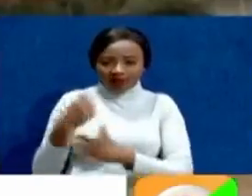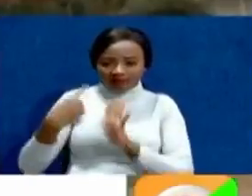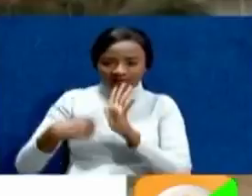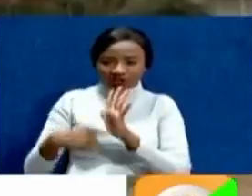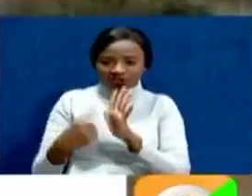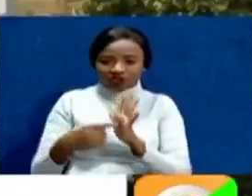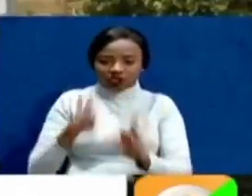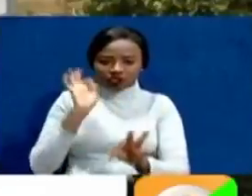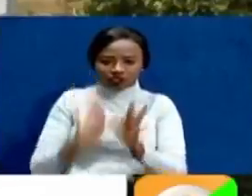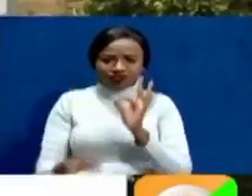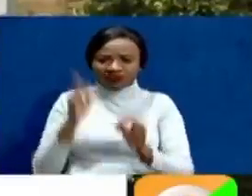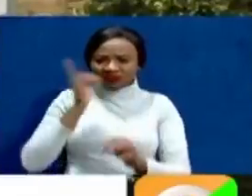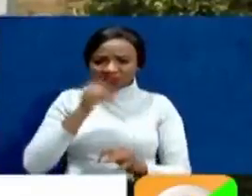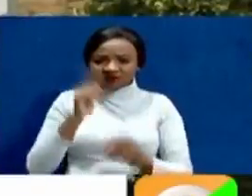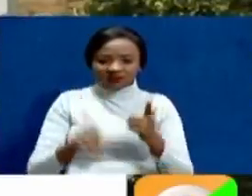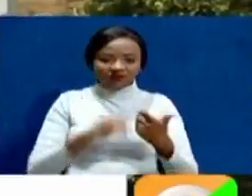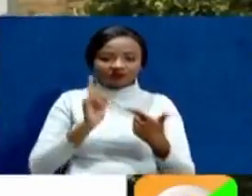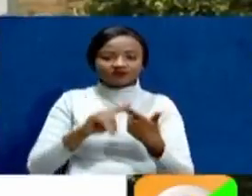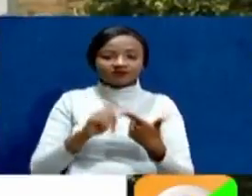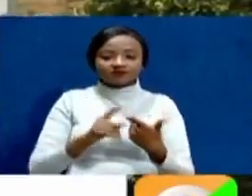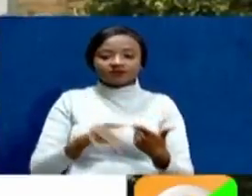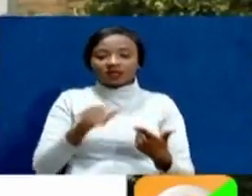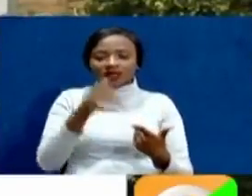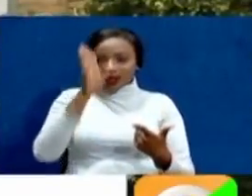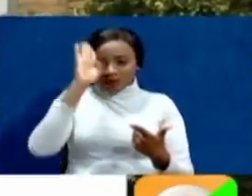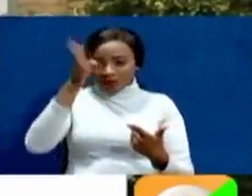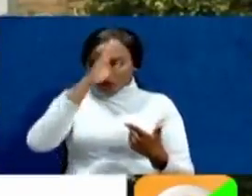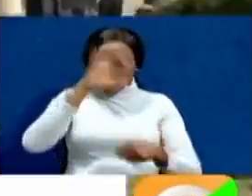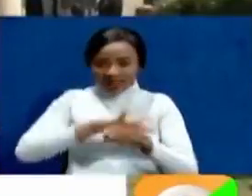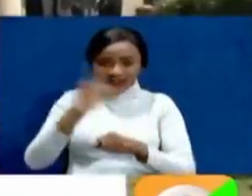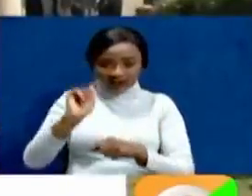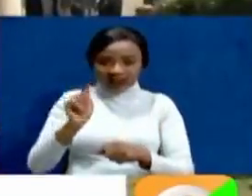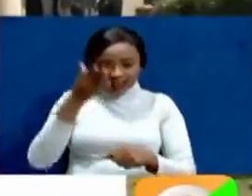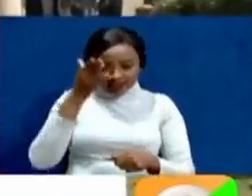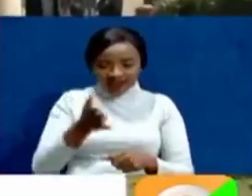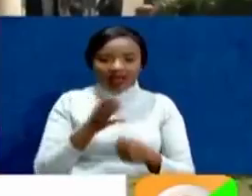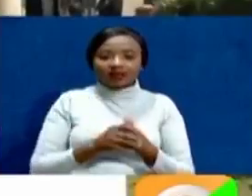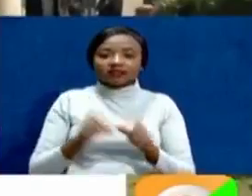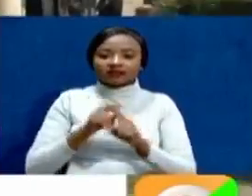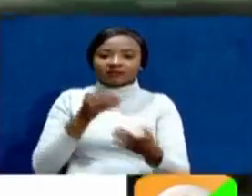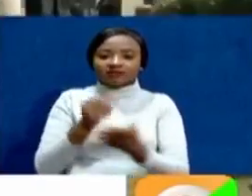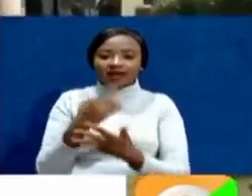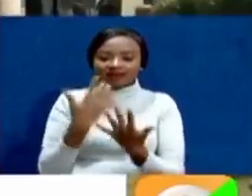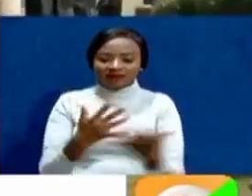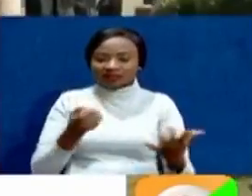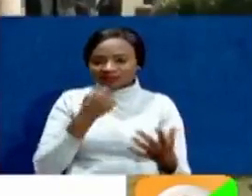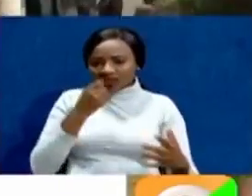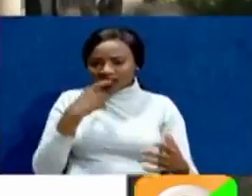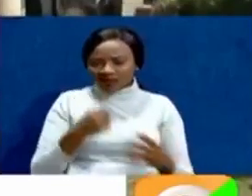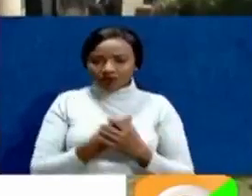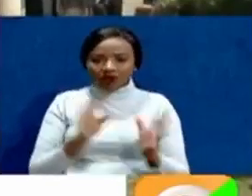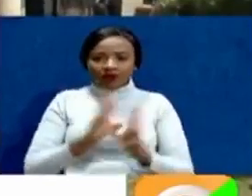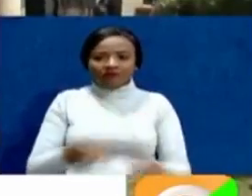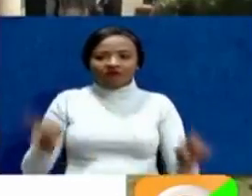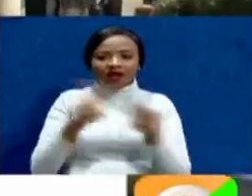cha kuchomea taka. Katika kaunti ya Bungoma, Rigathi anadaiwa kupata kandarasi ya ununuzi wa vifaa vya matibabu ya